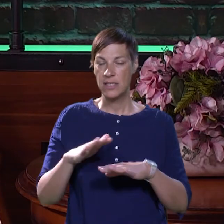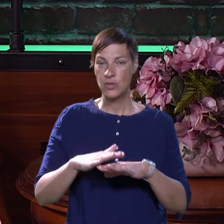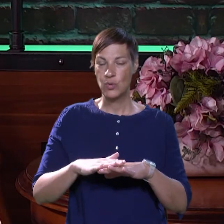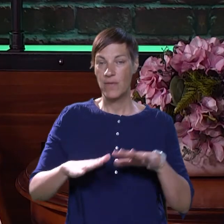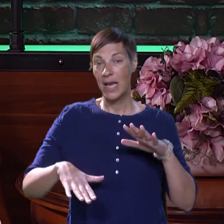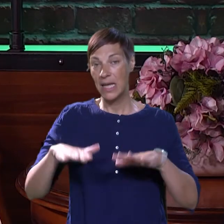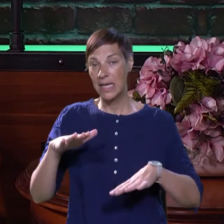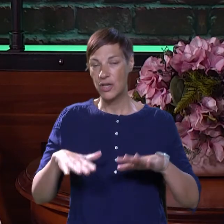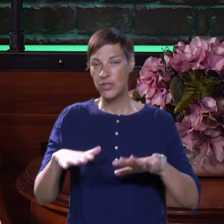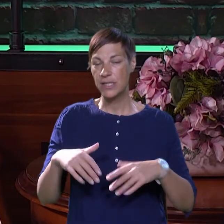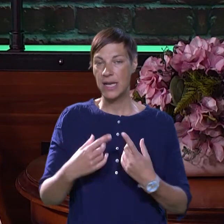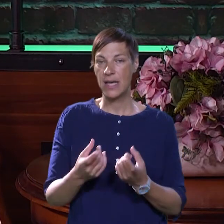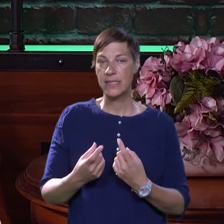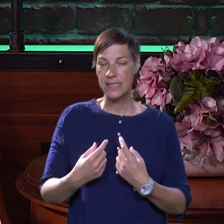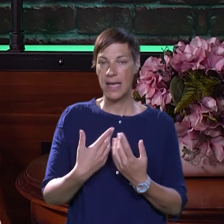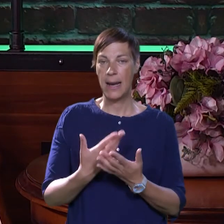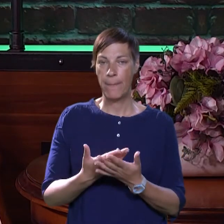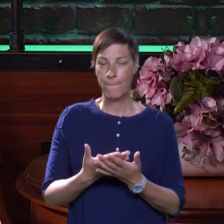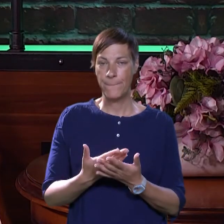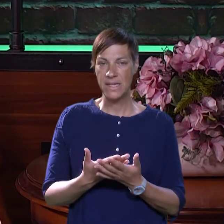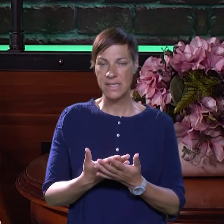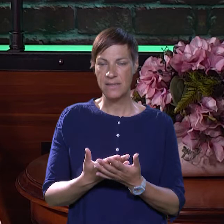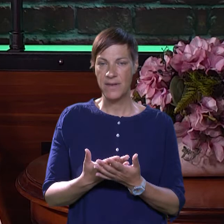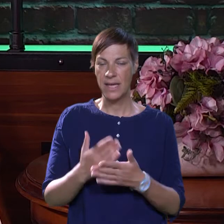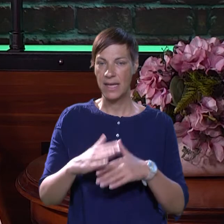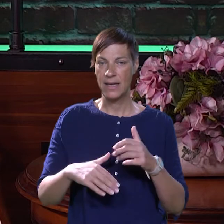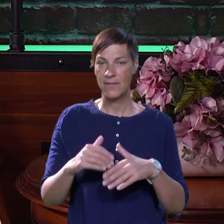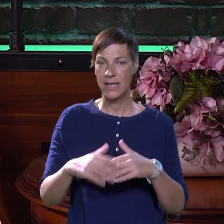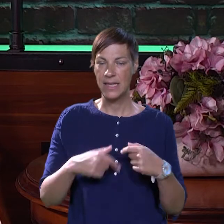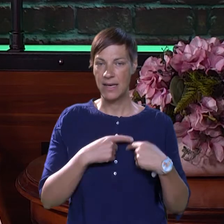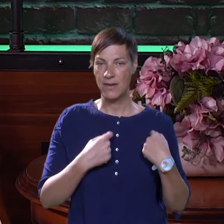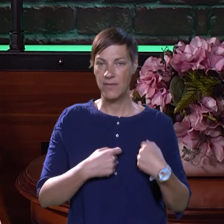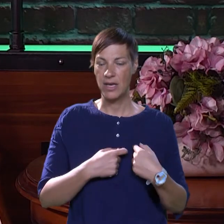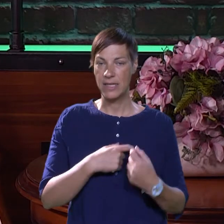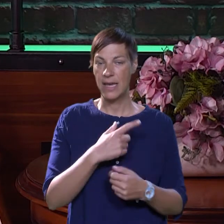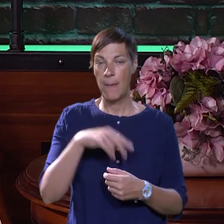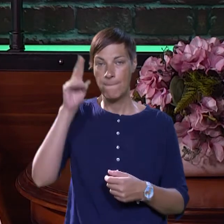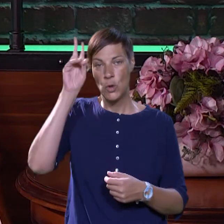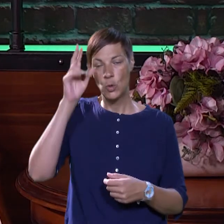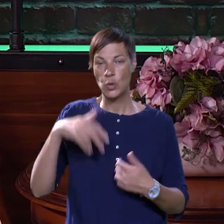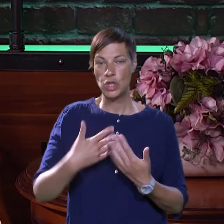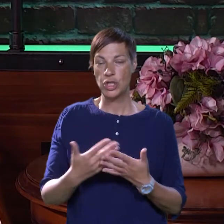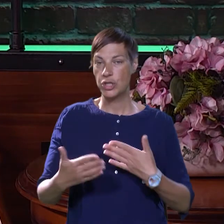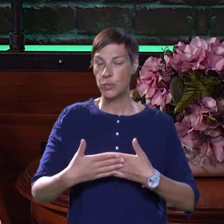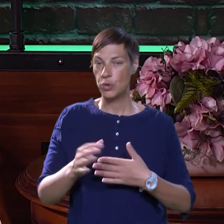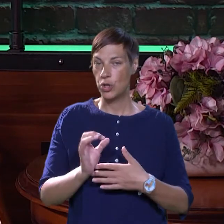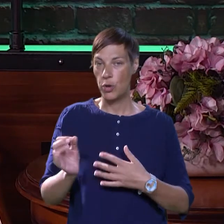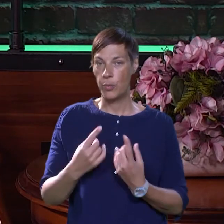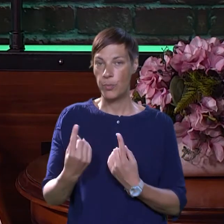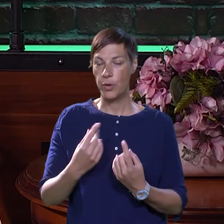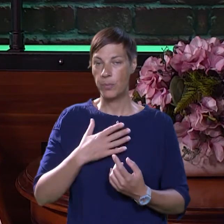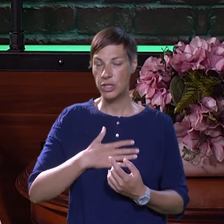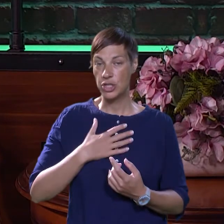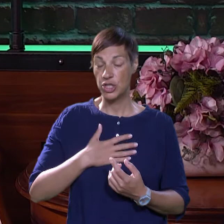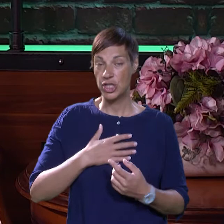velike oscilacije, ali prije svega vam je to kvaliteta volonterskih prilika. Jer onda i uz dobru promociju